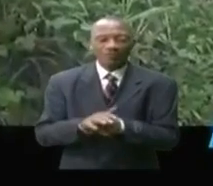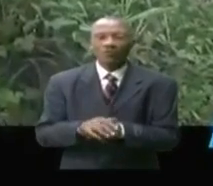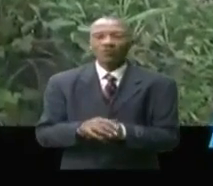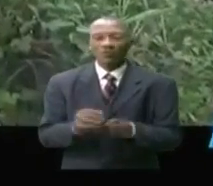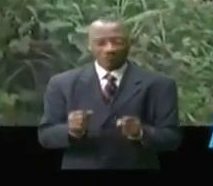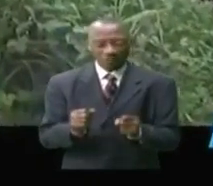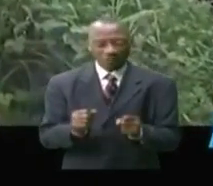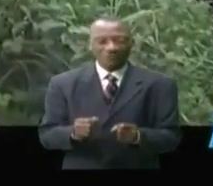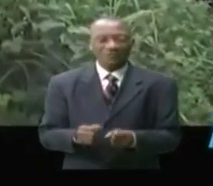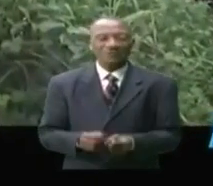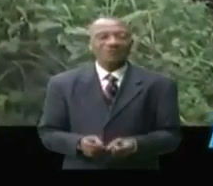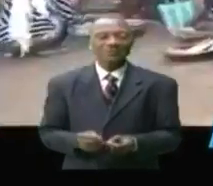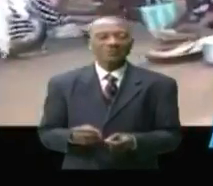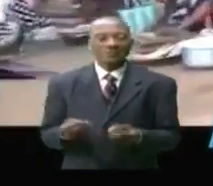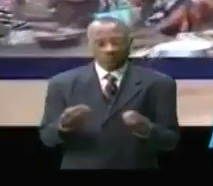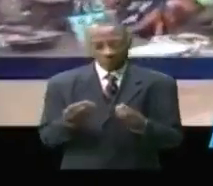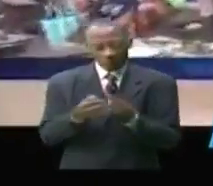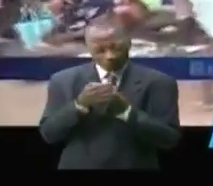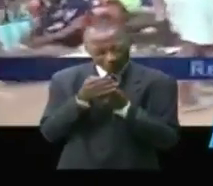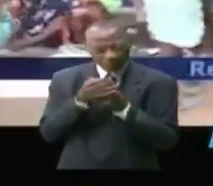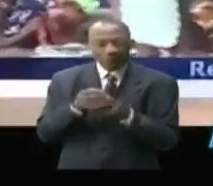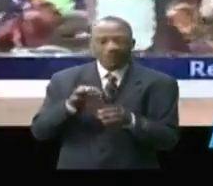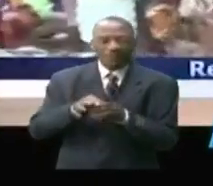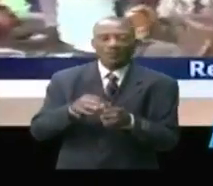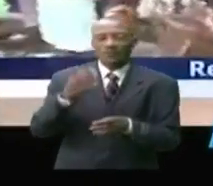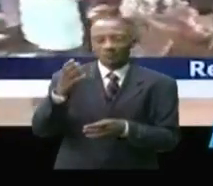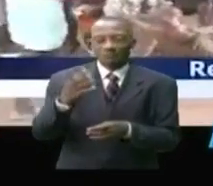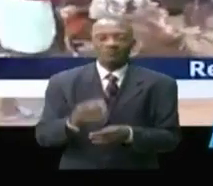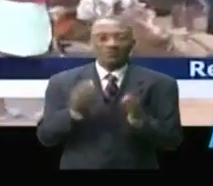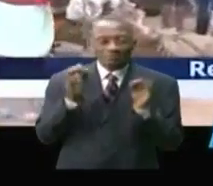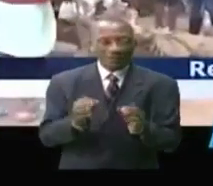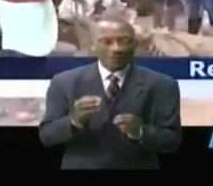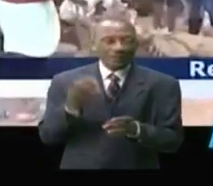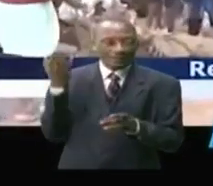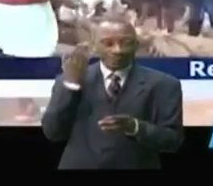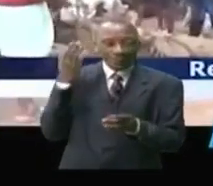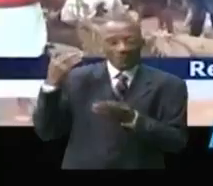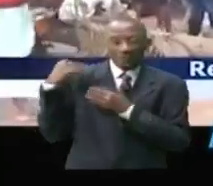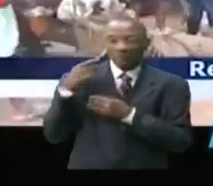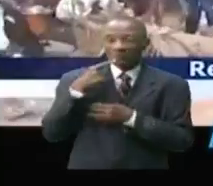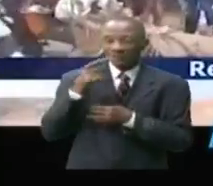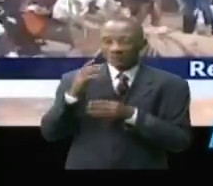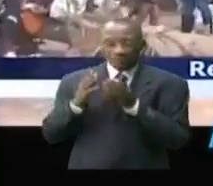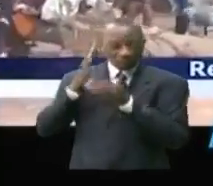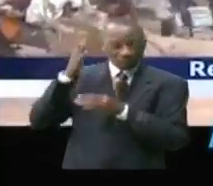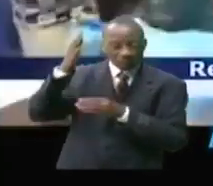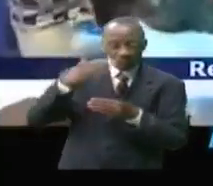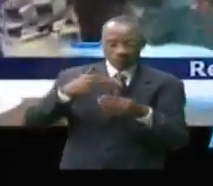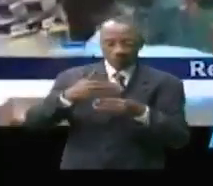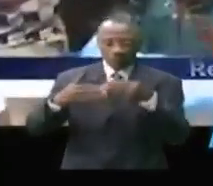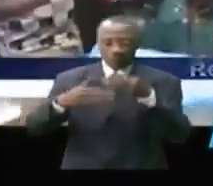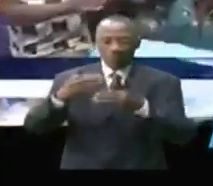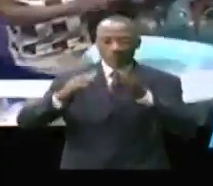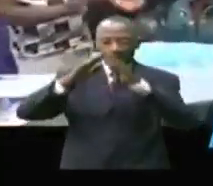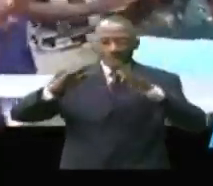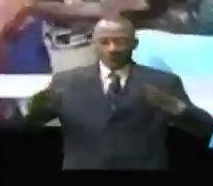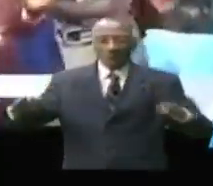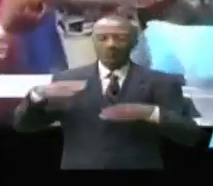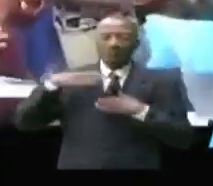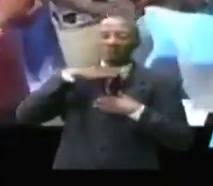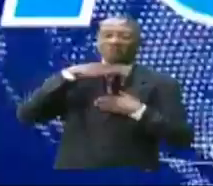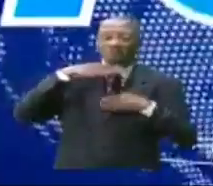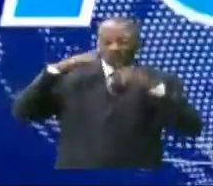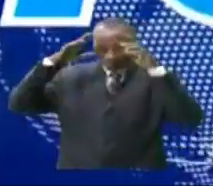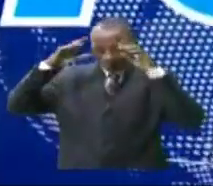proche. Cela comprend notamment la construction d'un abattoir local en faveur de la population de cette contrée.